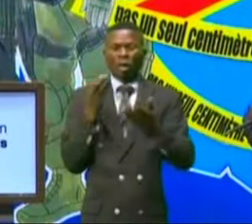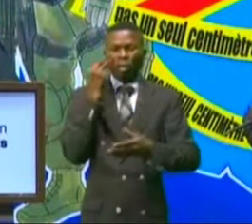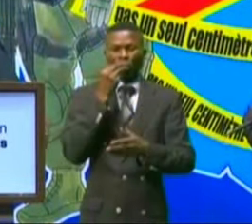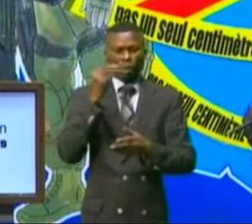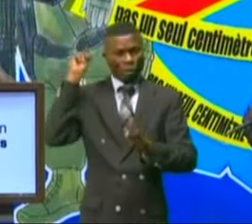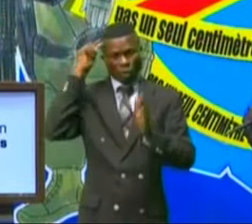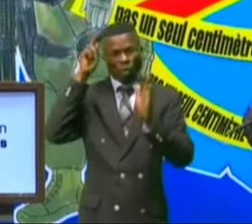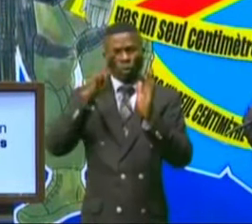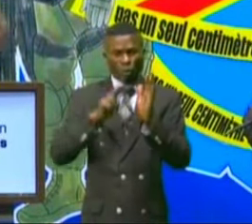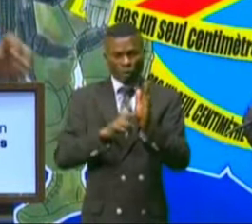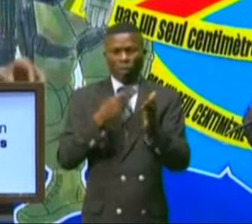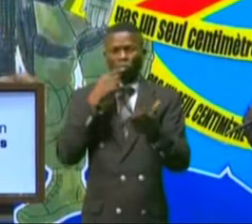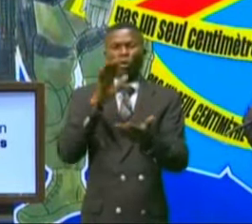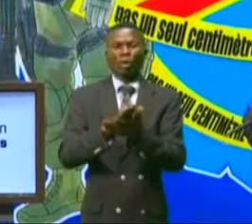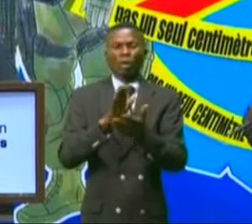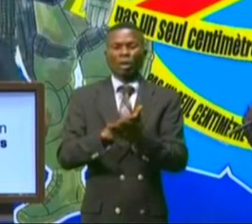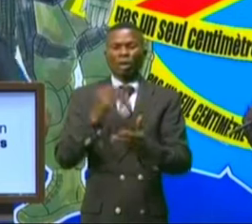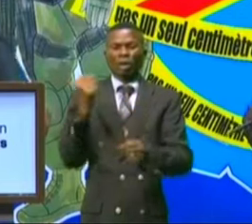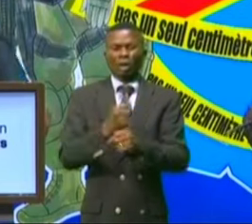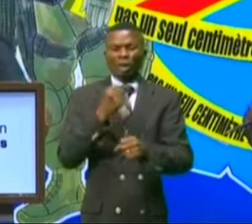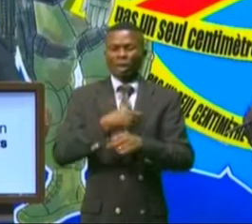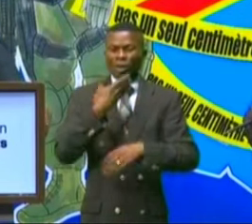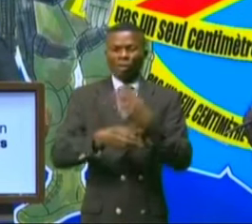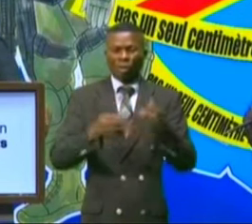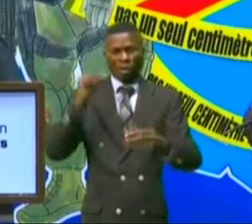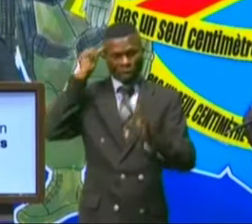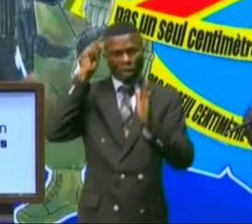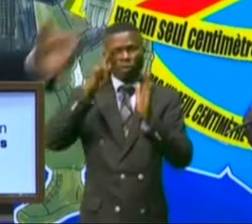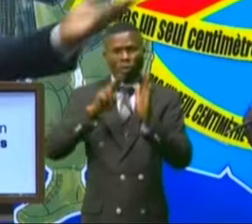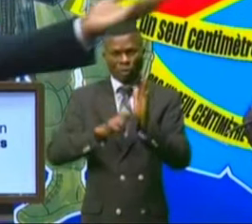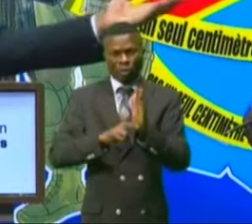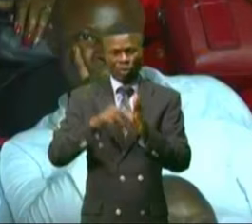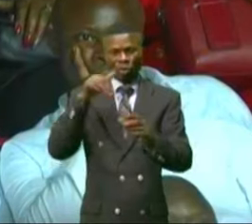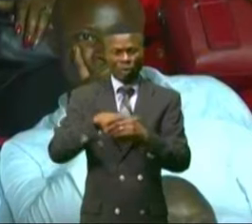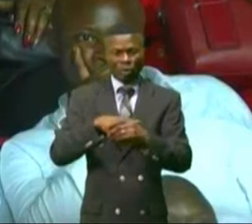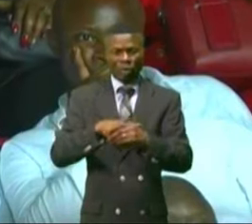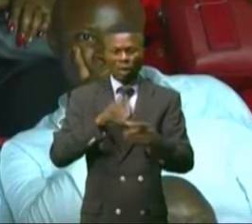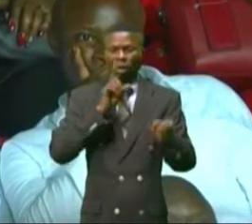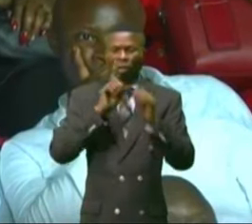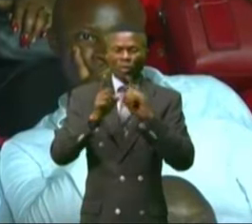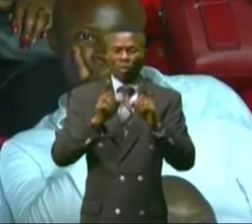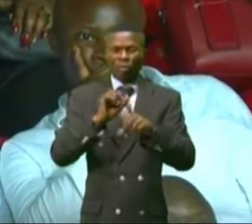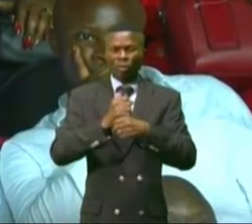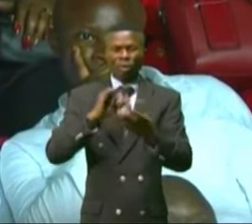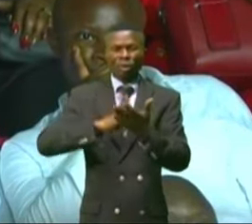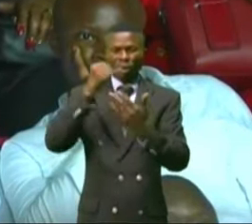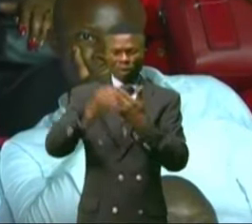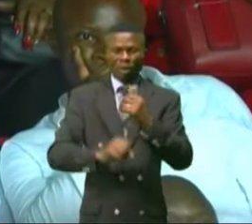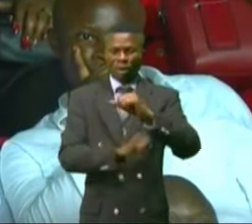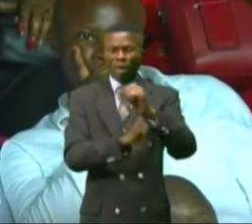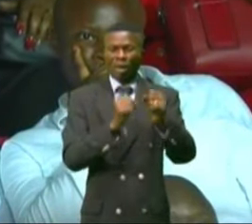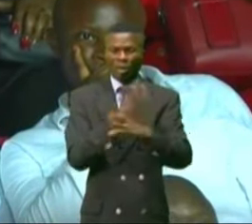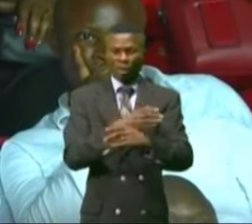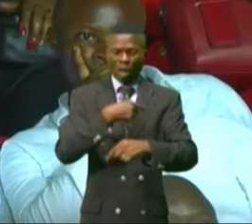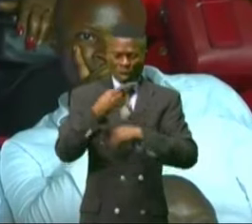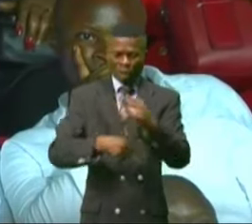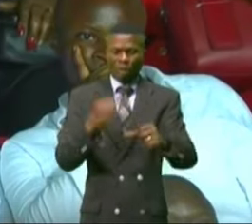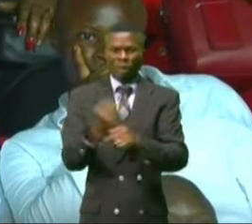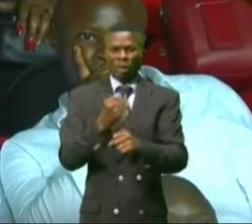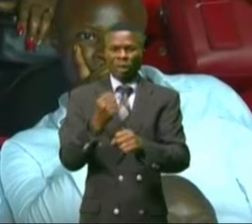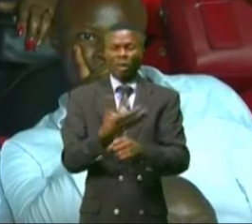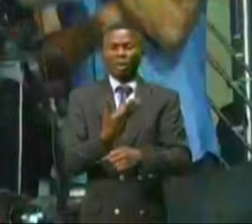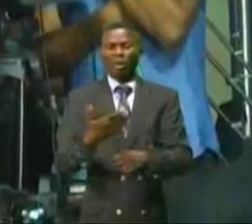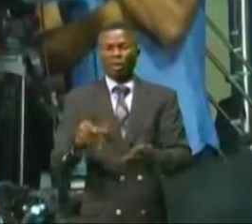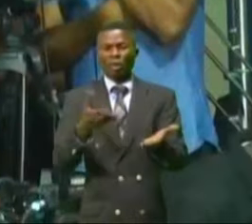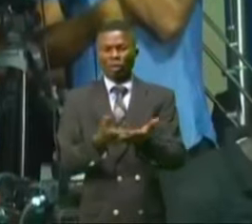gouvernement, s'est félicité pour les efforts déployés par les gouvernements dans la concrétisation de ces projets qui sont prêts à commencer à produire des